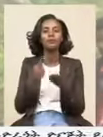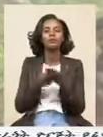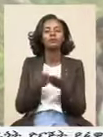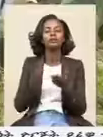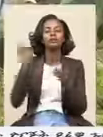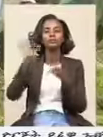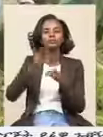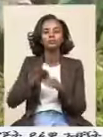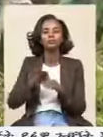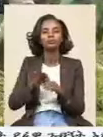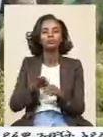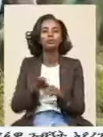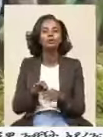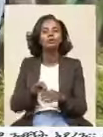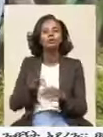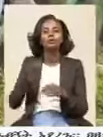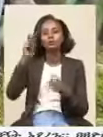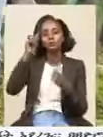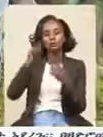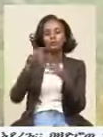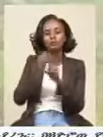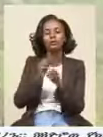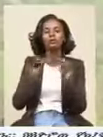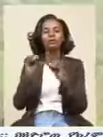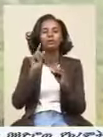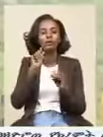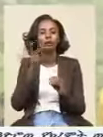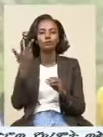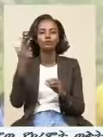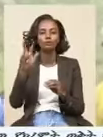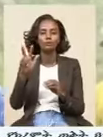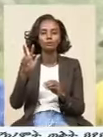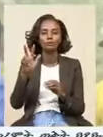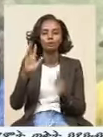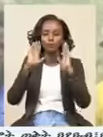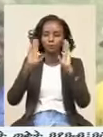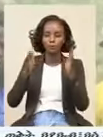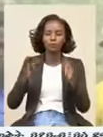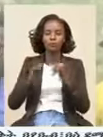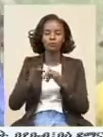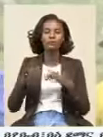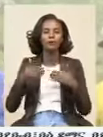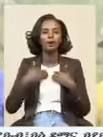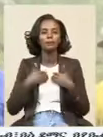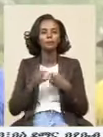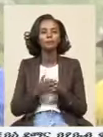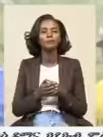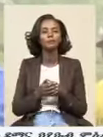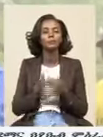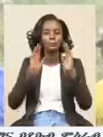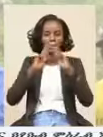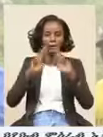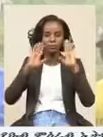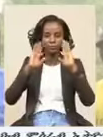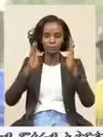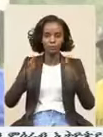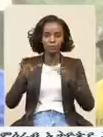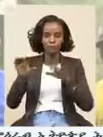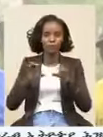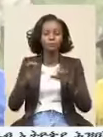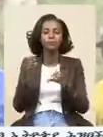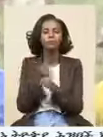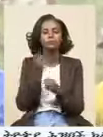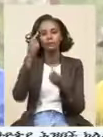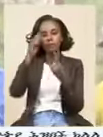ያው እቅዳችን ይዘን እየተንቀሳቀሰን ነው። 13 የትኩረት መስኮች አሉ። እነሱ ላይ በጣም ትኩረት ሰጥተን መስራት የምንችልበት